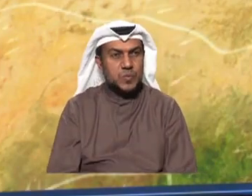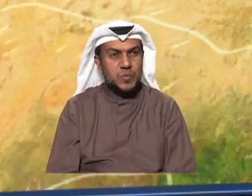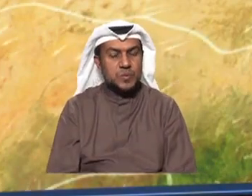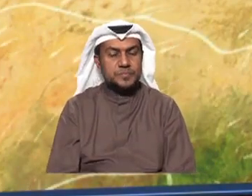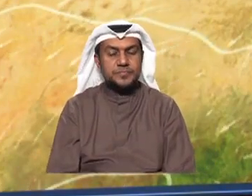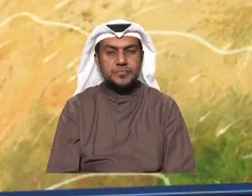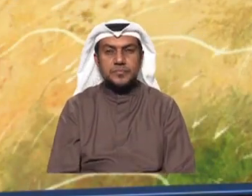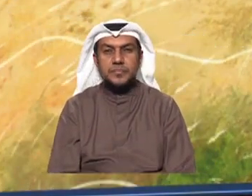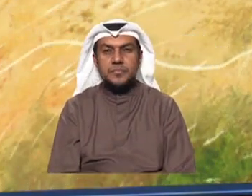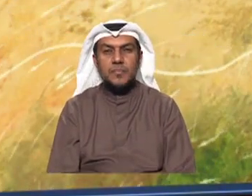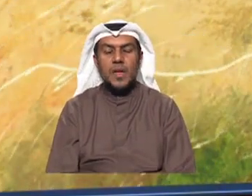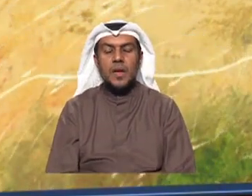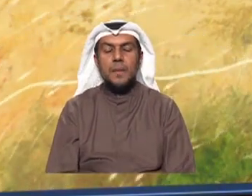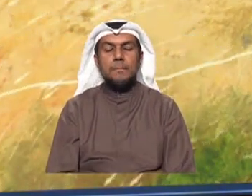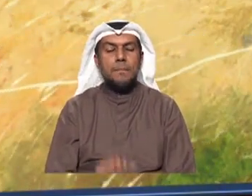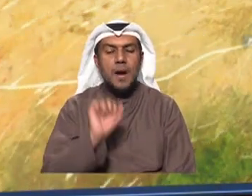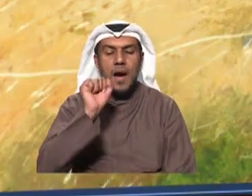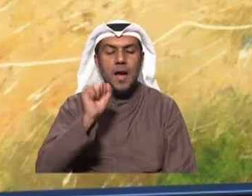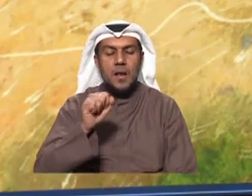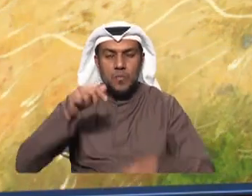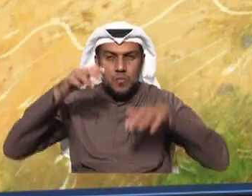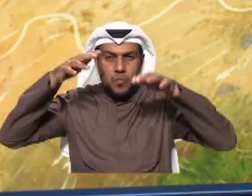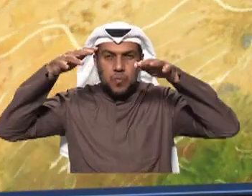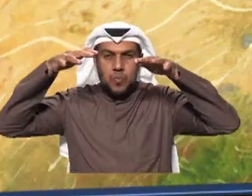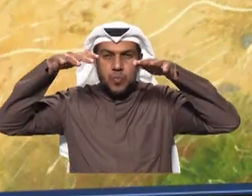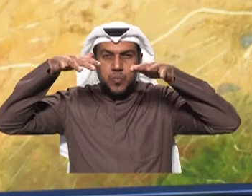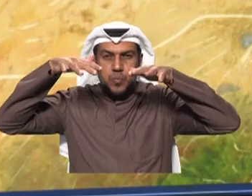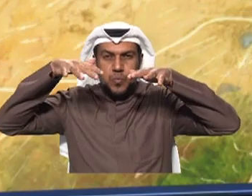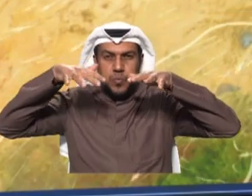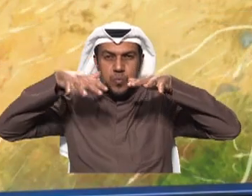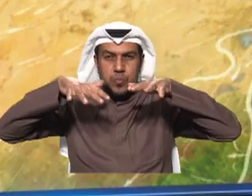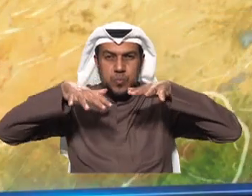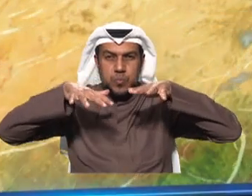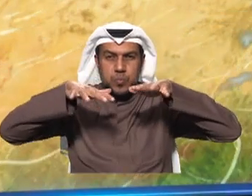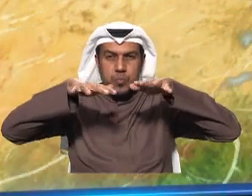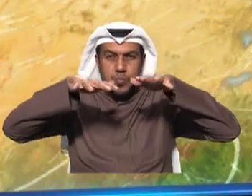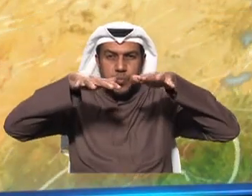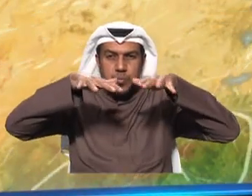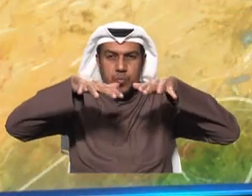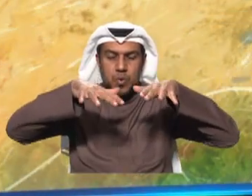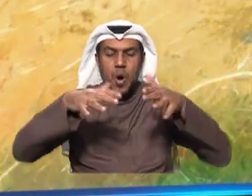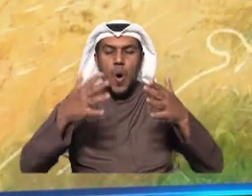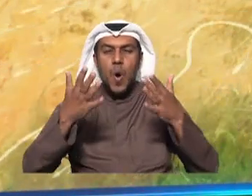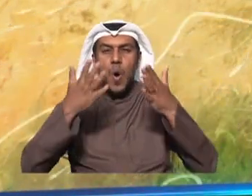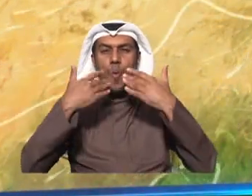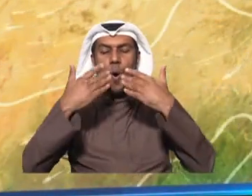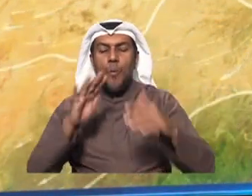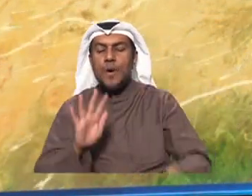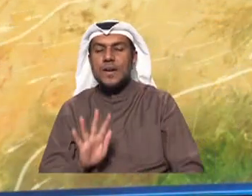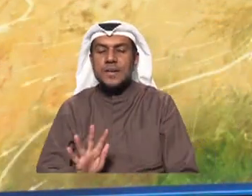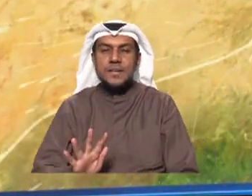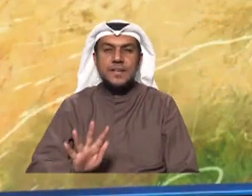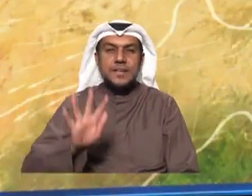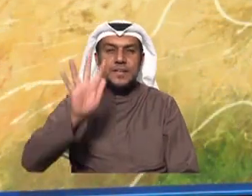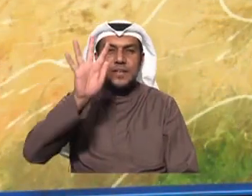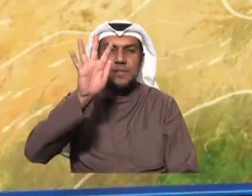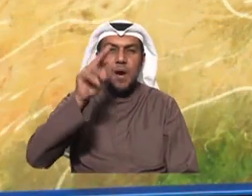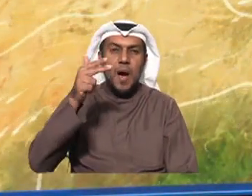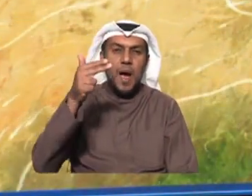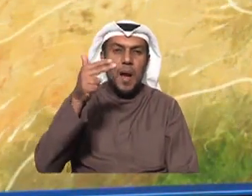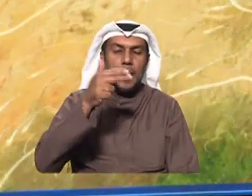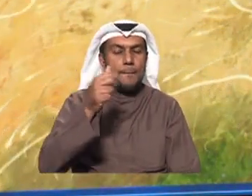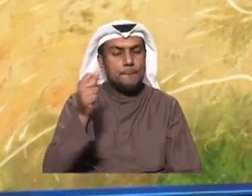الكويت تقع تحت تأثير امتداد مرتفع جوي مصحوب بهواء شمالي غربي، أجواء أيضا باردة لأن مصحوب بكتلة هوائية